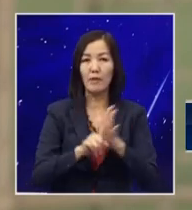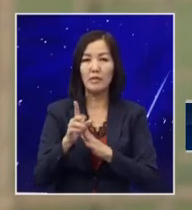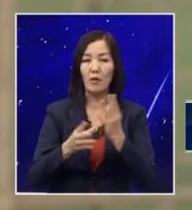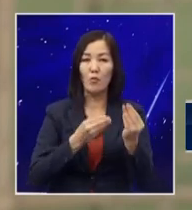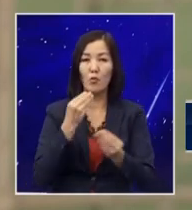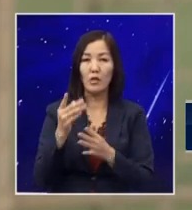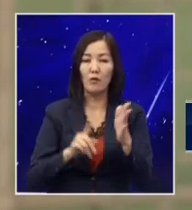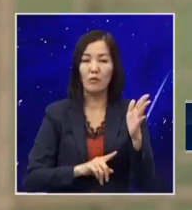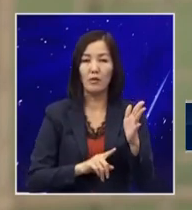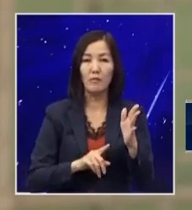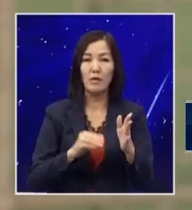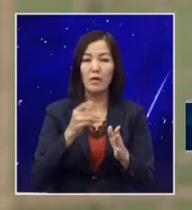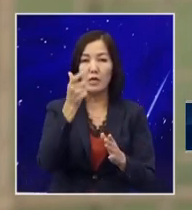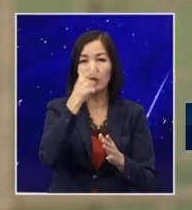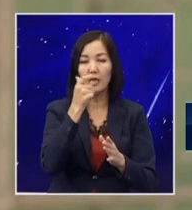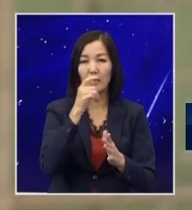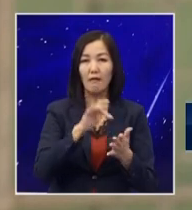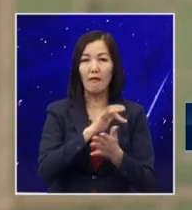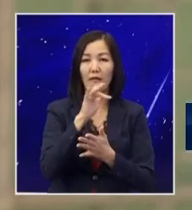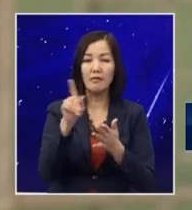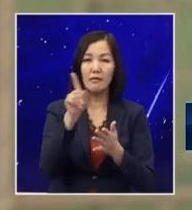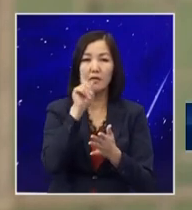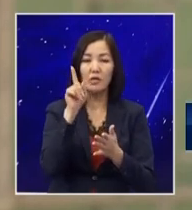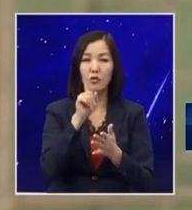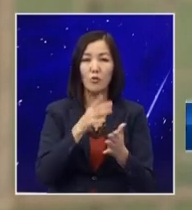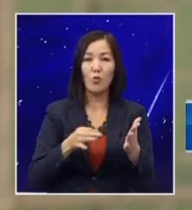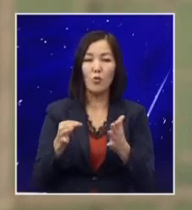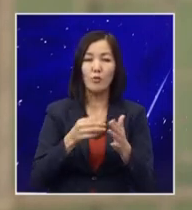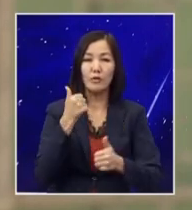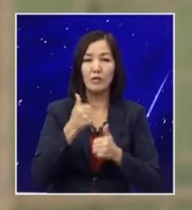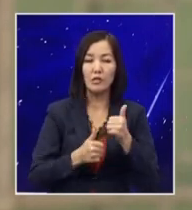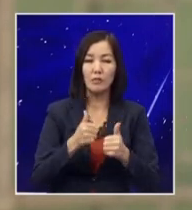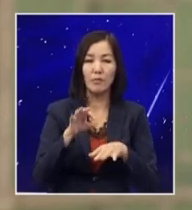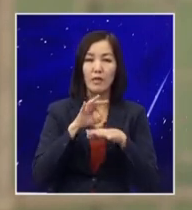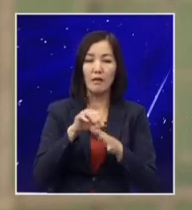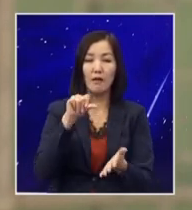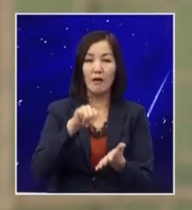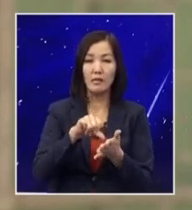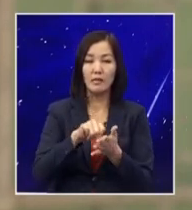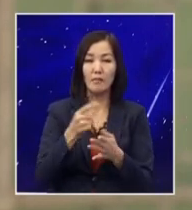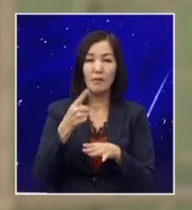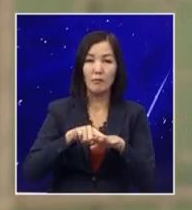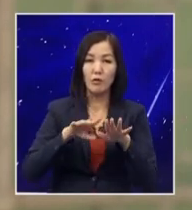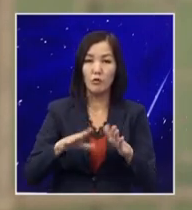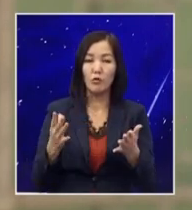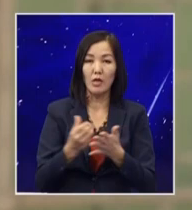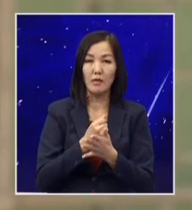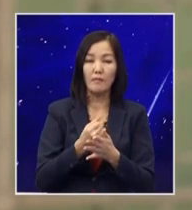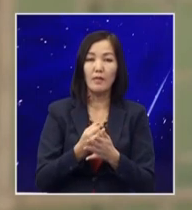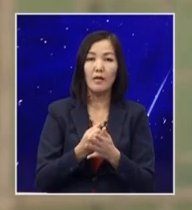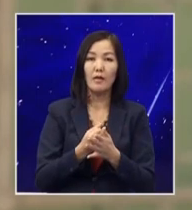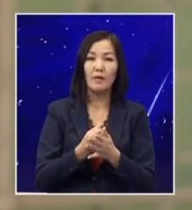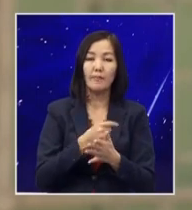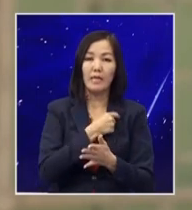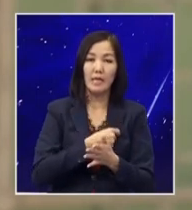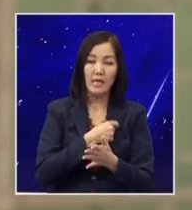ең алғаш бізде Жаркент қаласында жасөспірімдер арасында облыстық чемпионат болған. Сол жарыстан бірінші орын алып, ары қарай